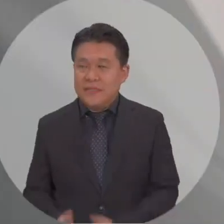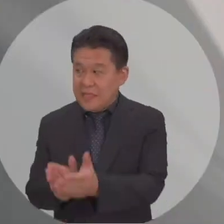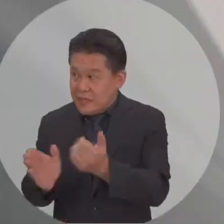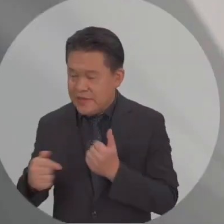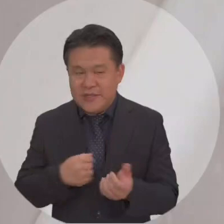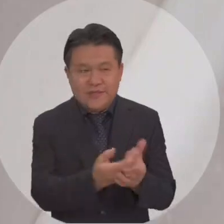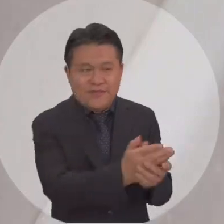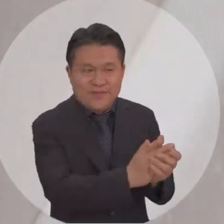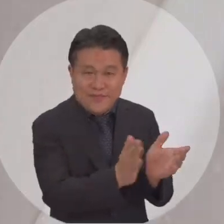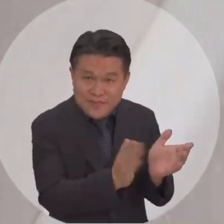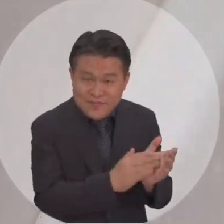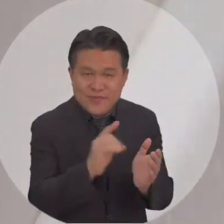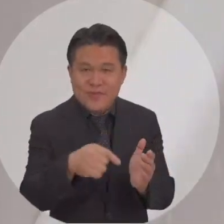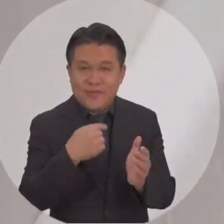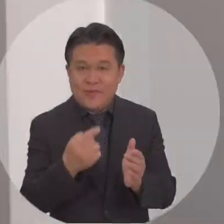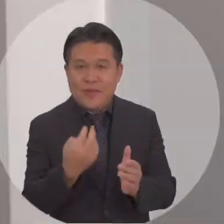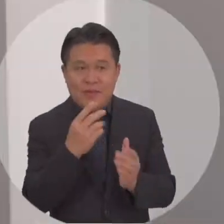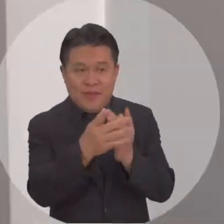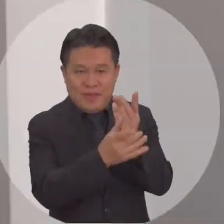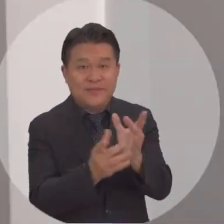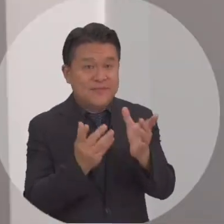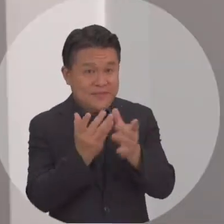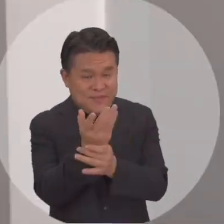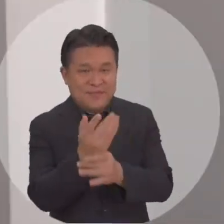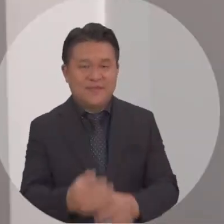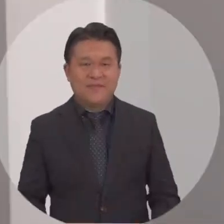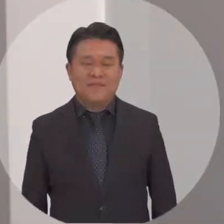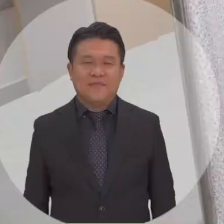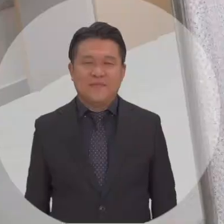진행 전 손을 씻고 일회용 장갑을 손에 낍니다.